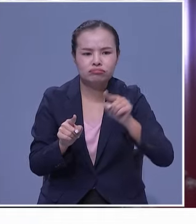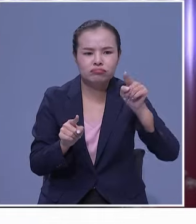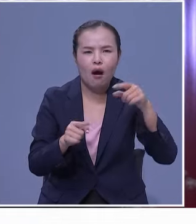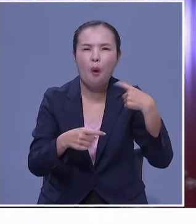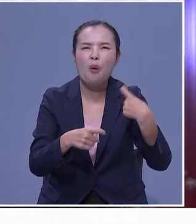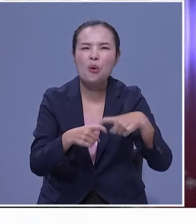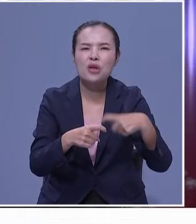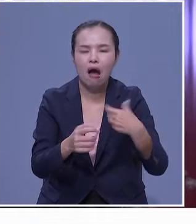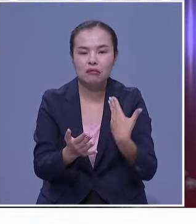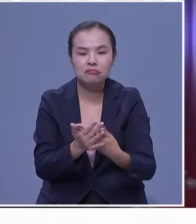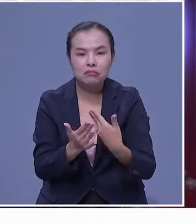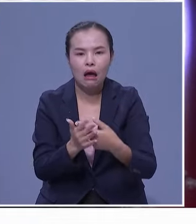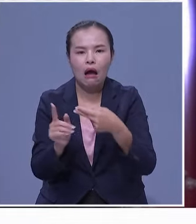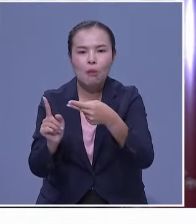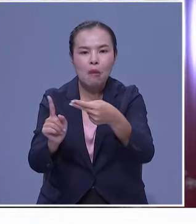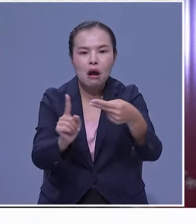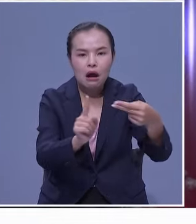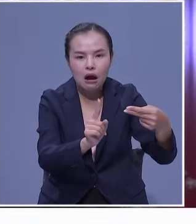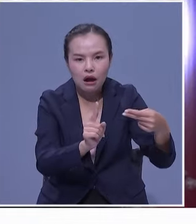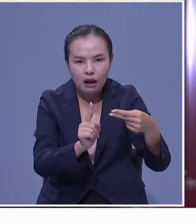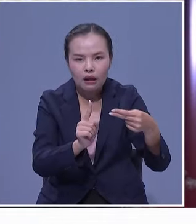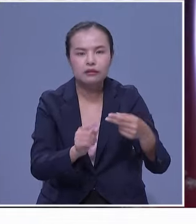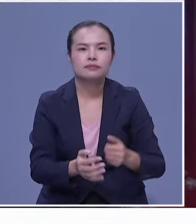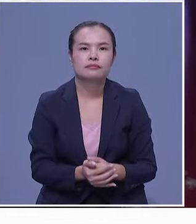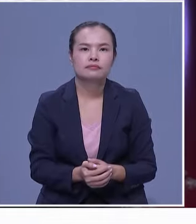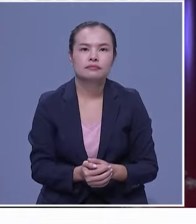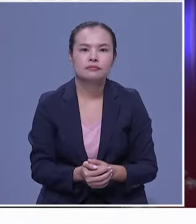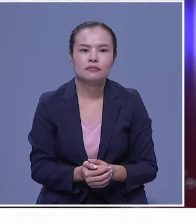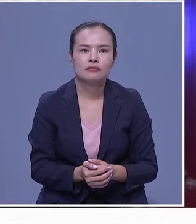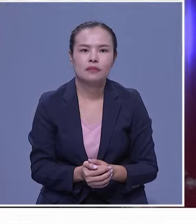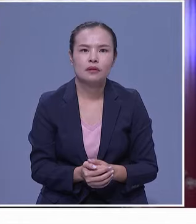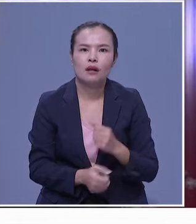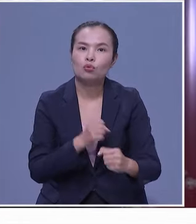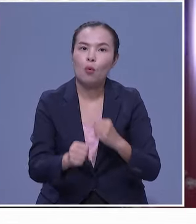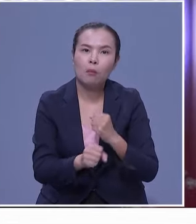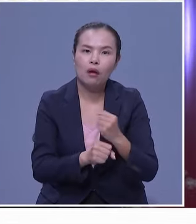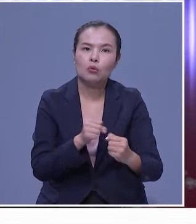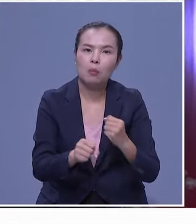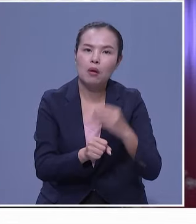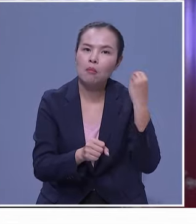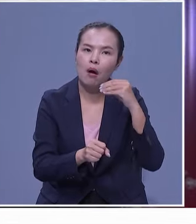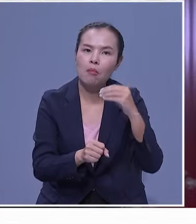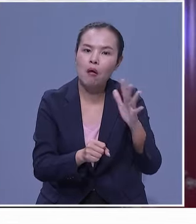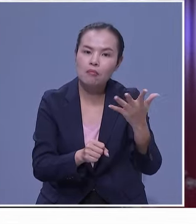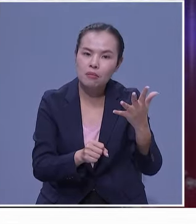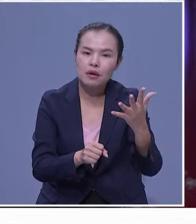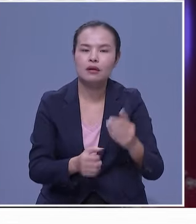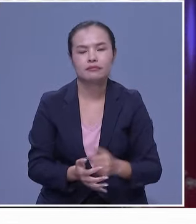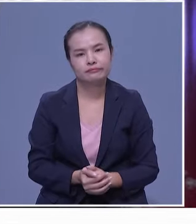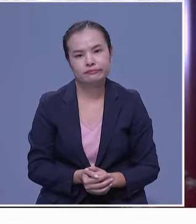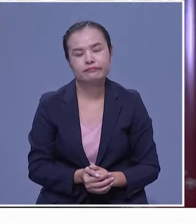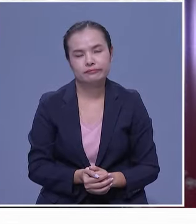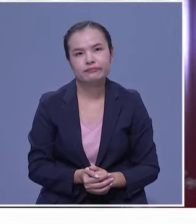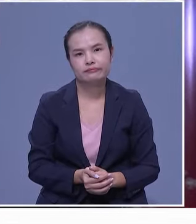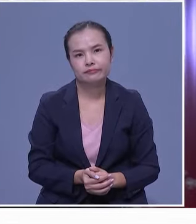ว่าไอการแจกเงิน 10,000 บาทเนี่ยมันไม่ได้ทำกันได้ทุกปีเพราะงั้นเนี่ยเข